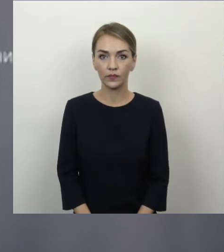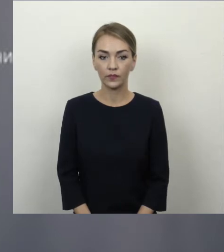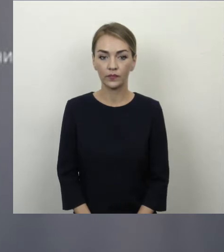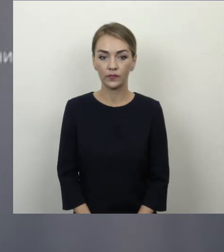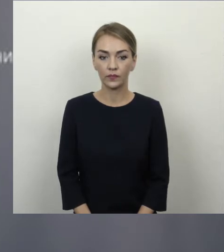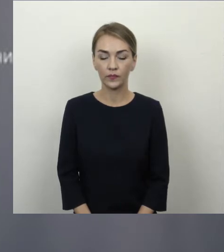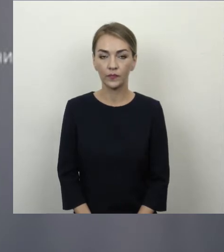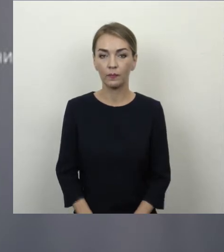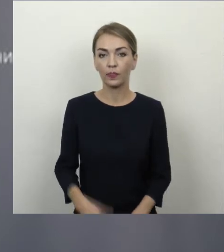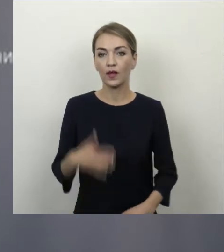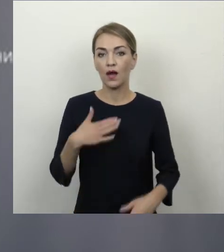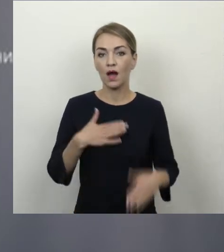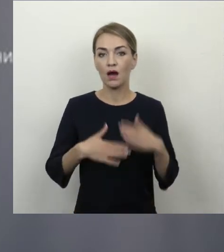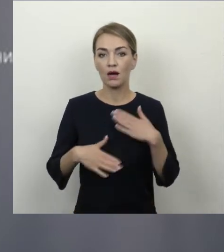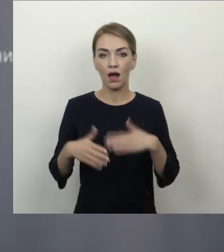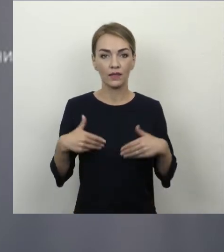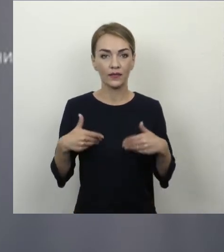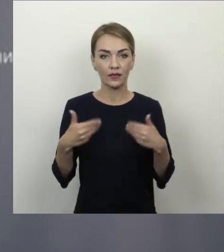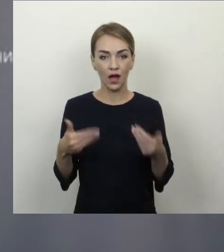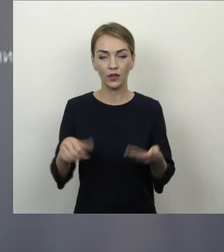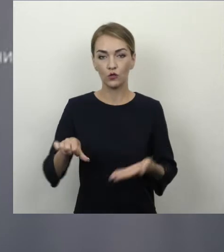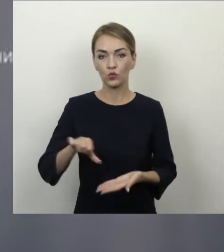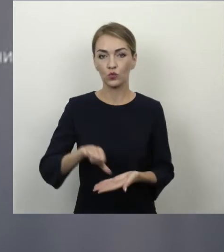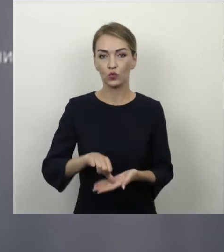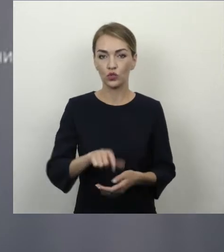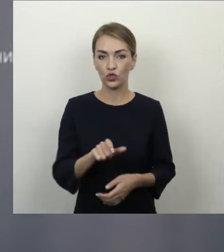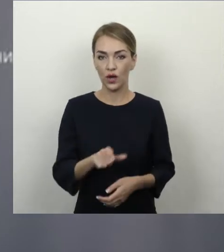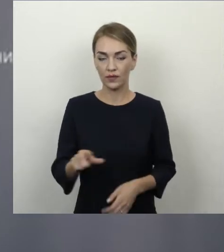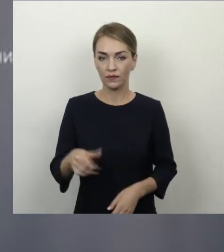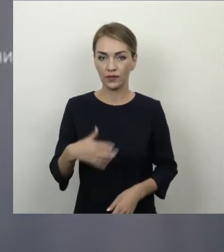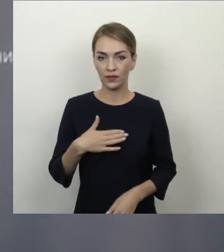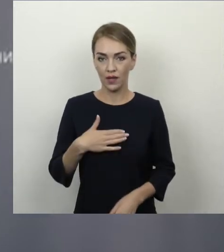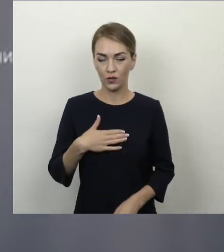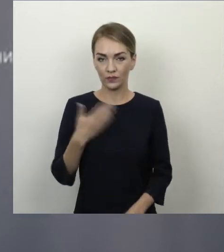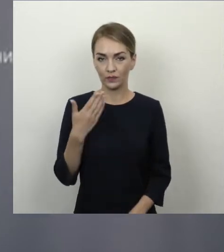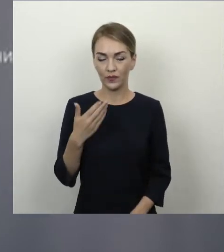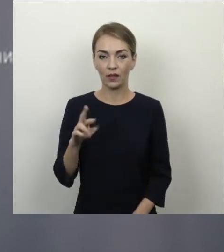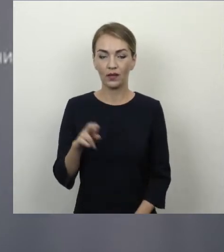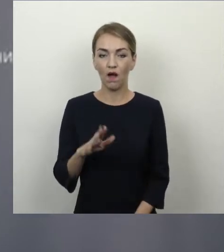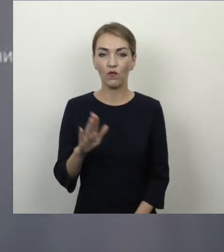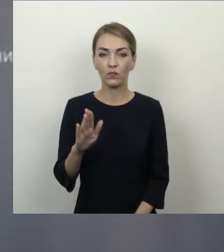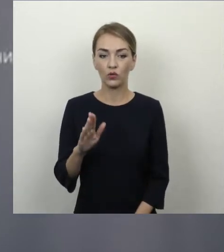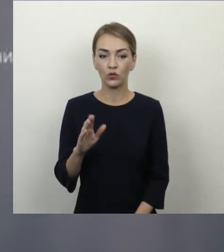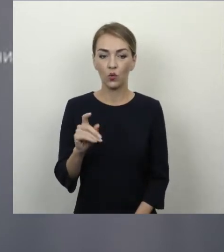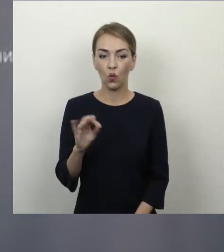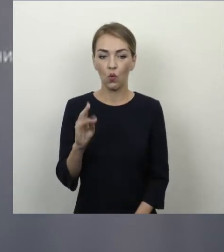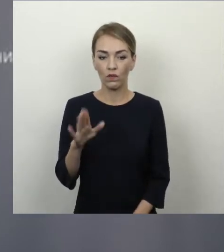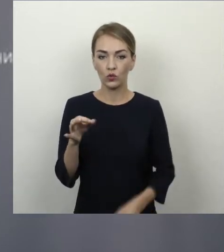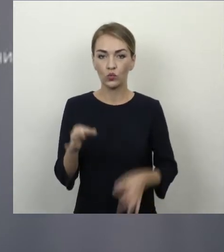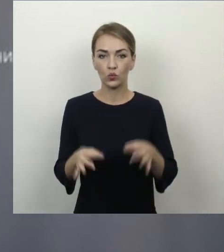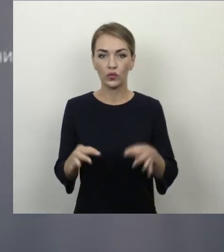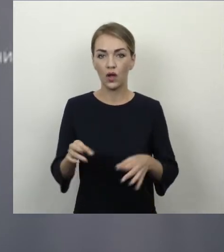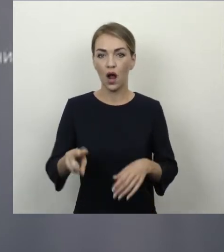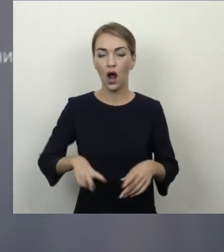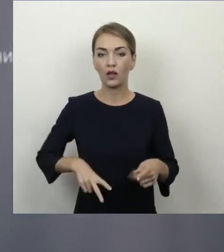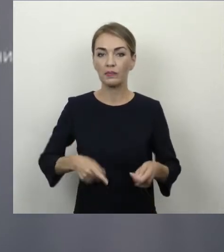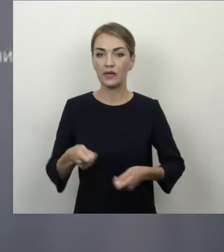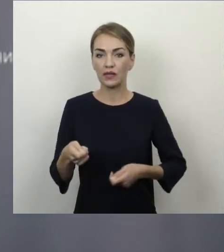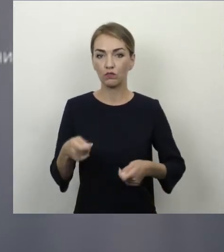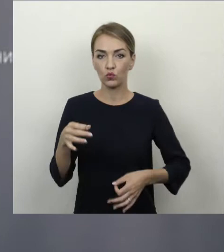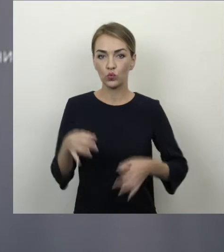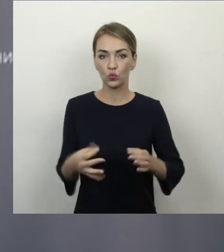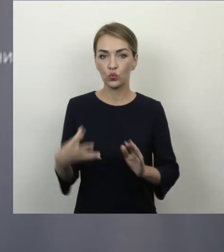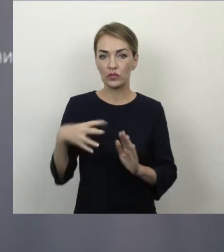Радий вітати учасників нашої конференції. I'm really happy to welcome all of you again. I'm